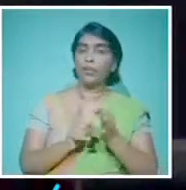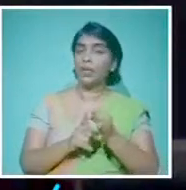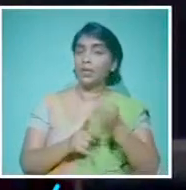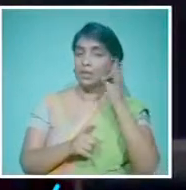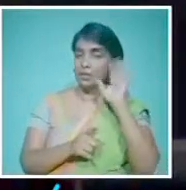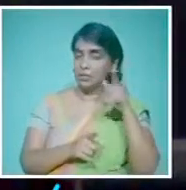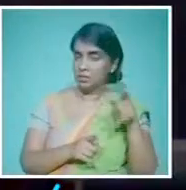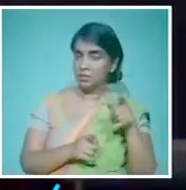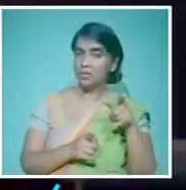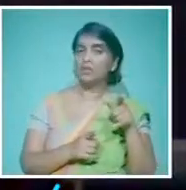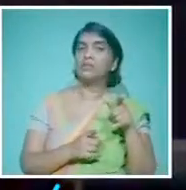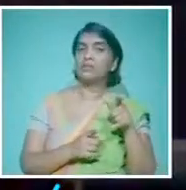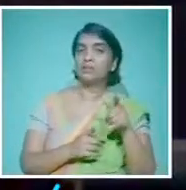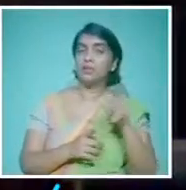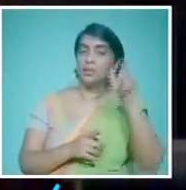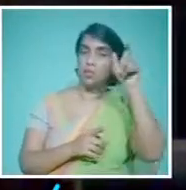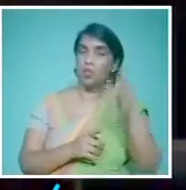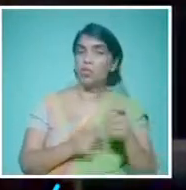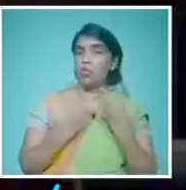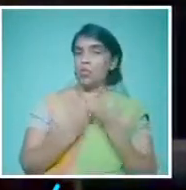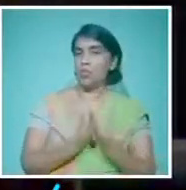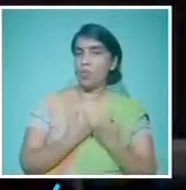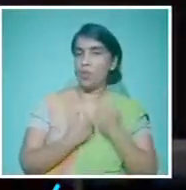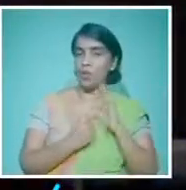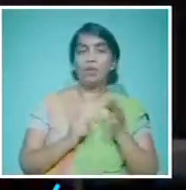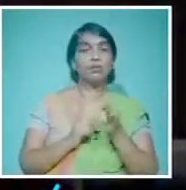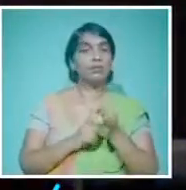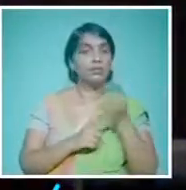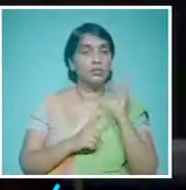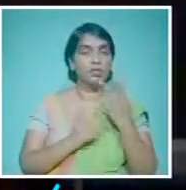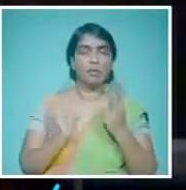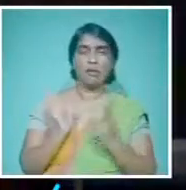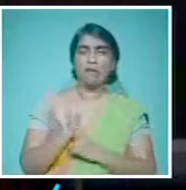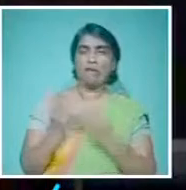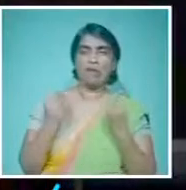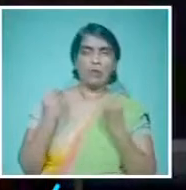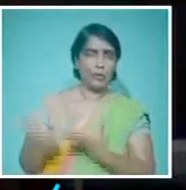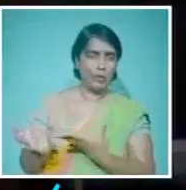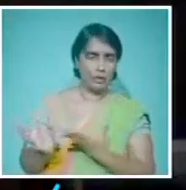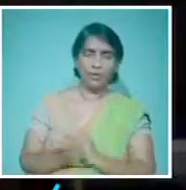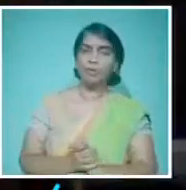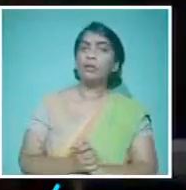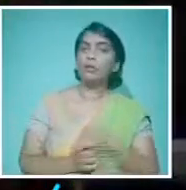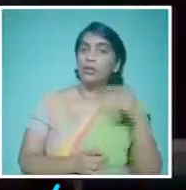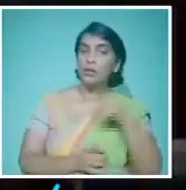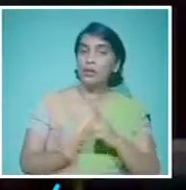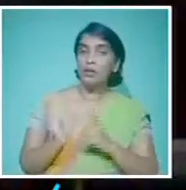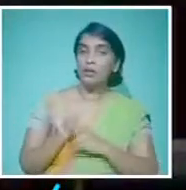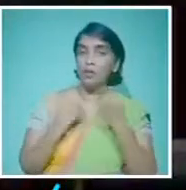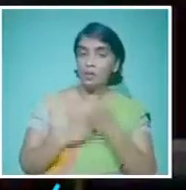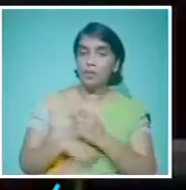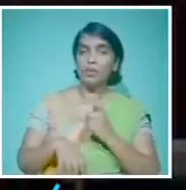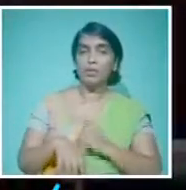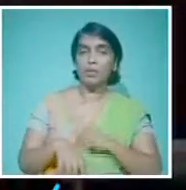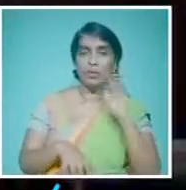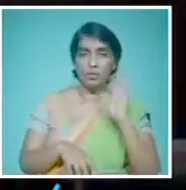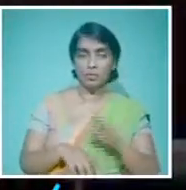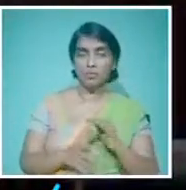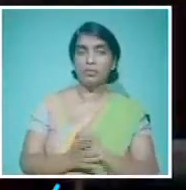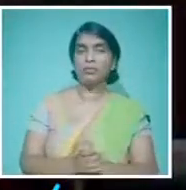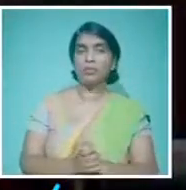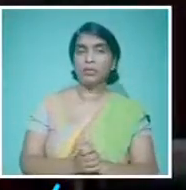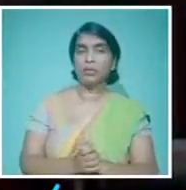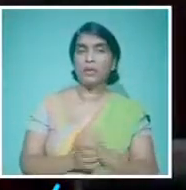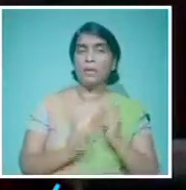ජනාධිපති වරයෙක්ගේ අවශ්‍යතාවය තිබුණා. ජනාධිපතිකම පුරප්පාඩු වුණා. ඒ පුරප්පාඩු වෙච්ච වෙලාවේ